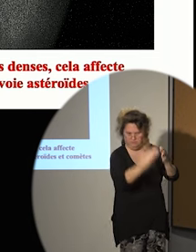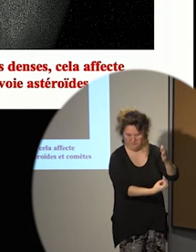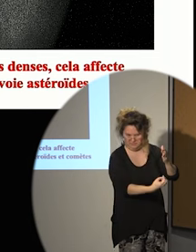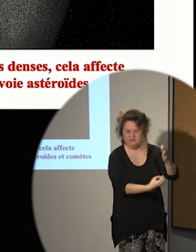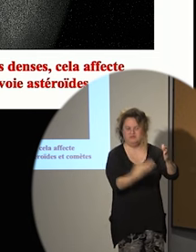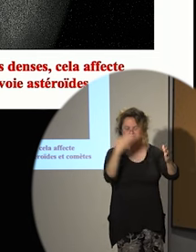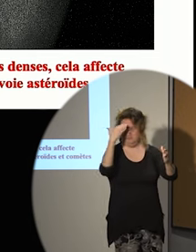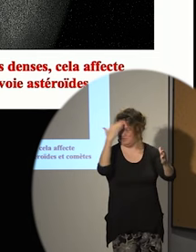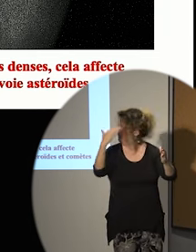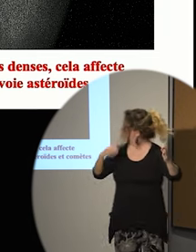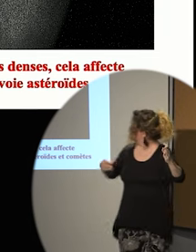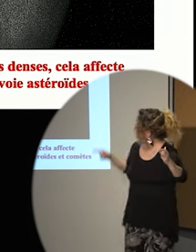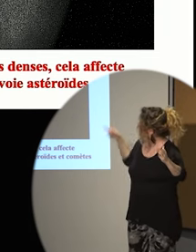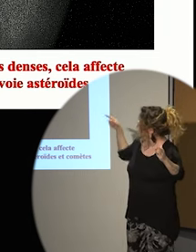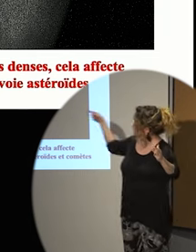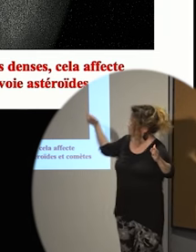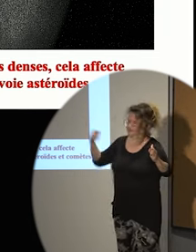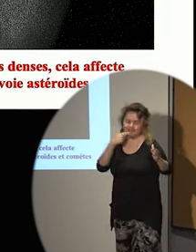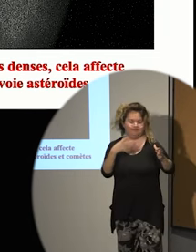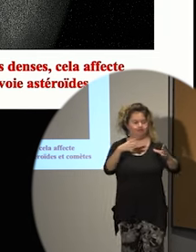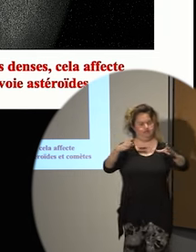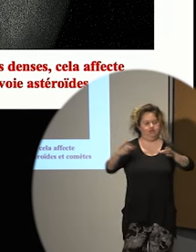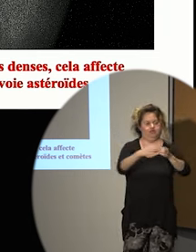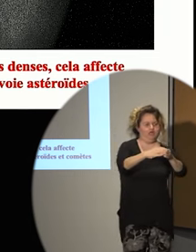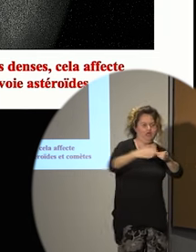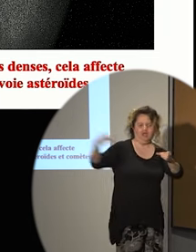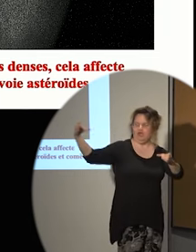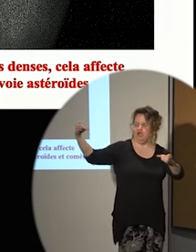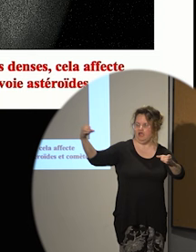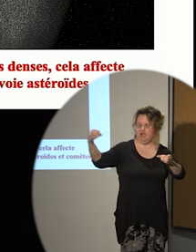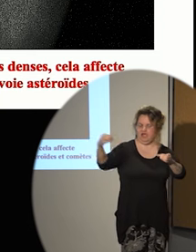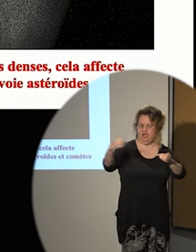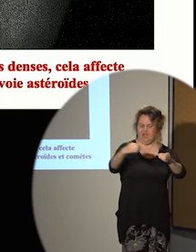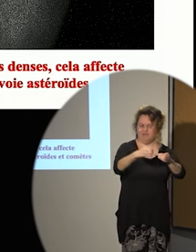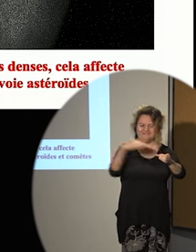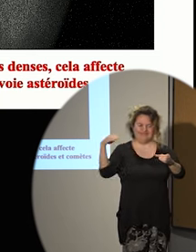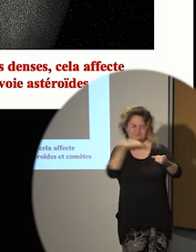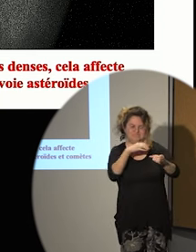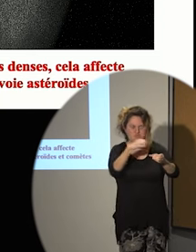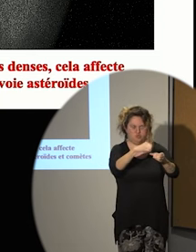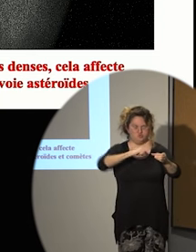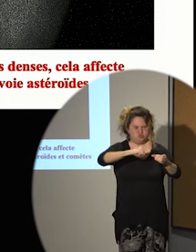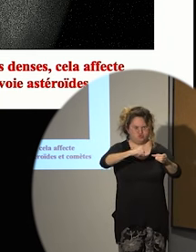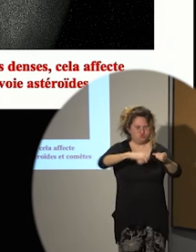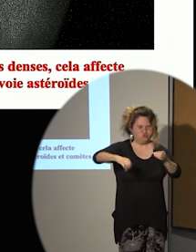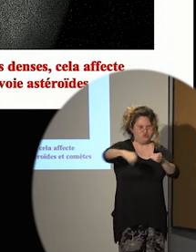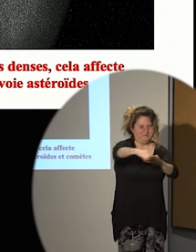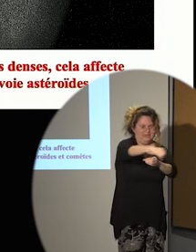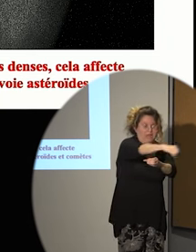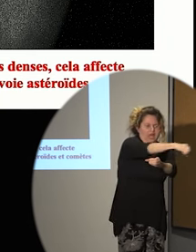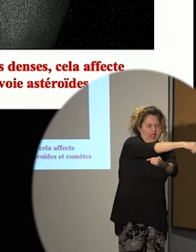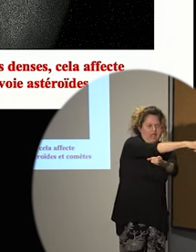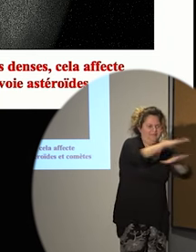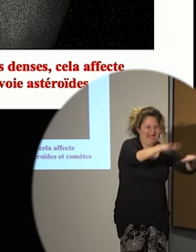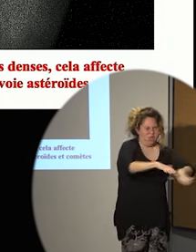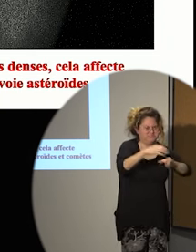est à l'apocentre, elle est super lente. Donc la comète de Halley, elle passe 87 ans dans cette région-là,